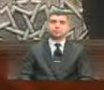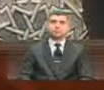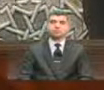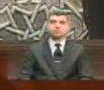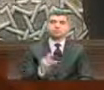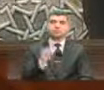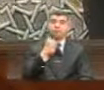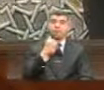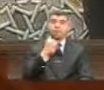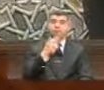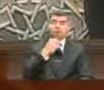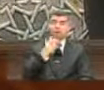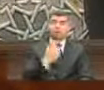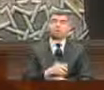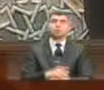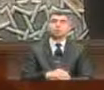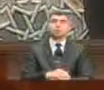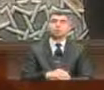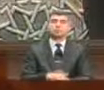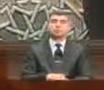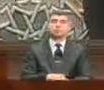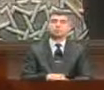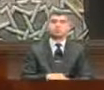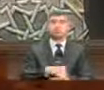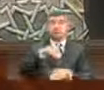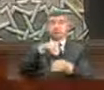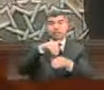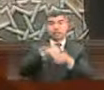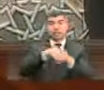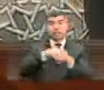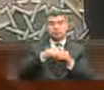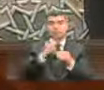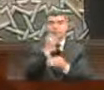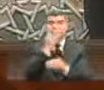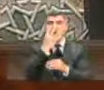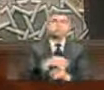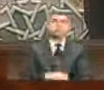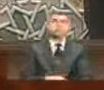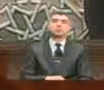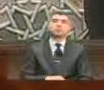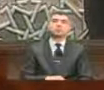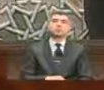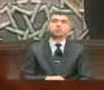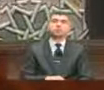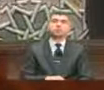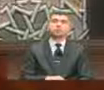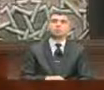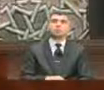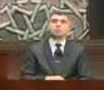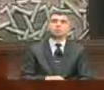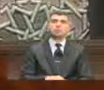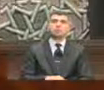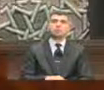وأول متدخل هو الأستاذ محمد الإملاحي، نائب محمد الإملاحي عن فريق الاشتراكي إلى السيد وزير التعليم وزير التعليم